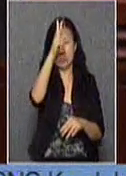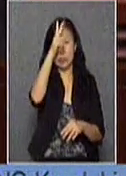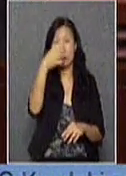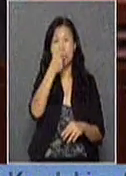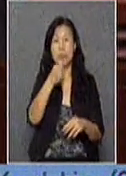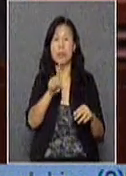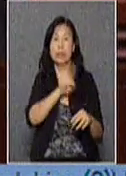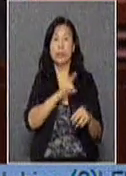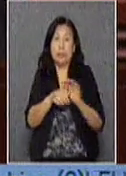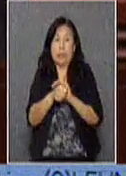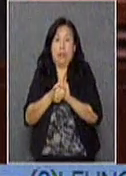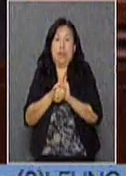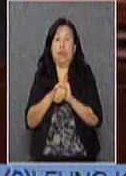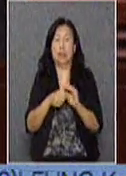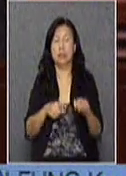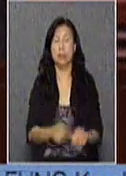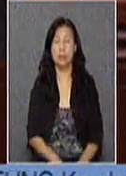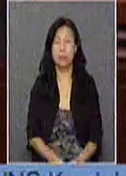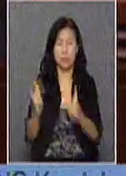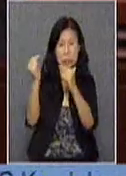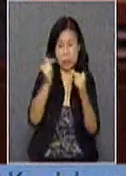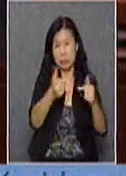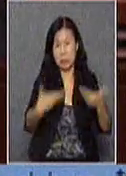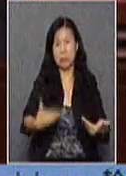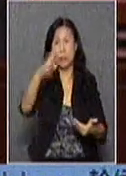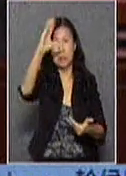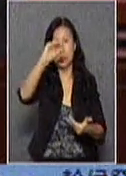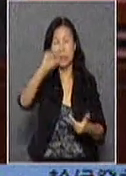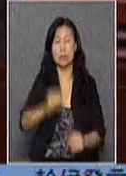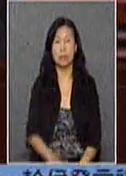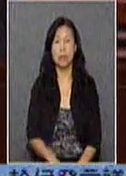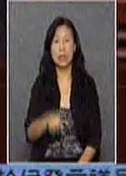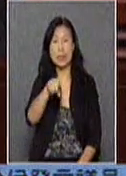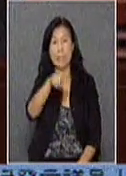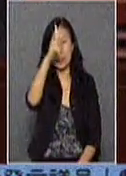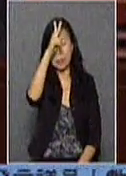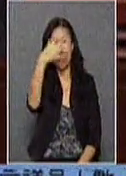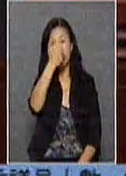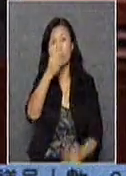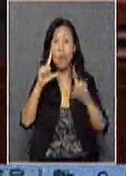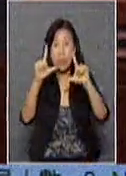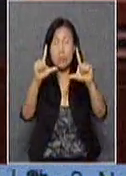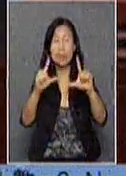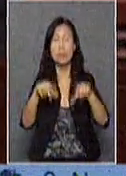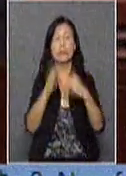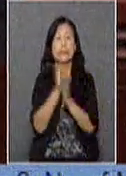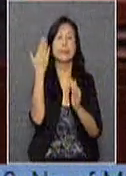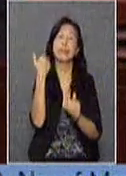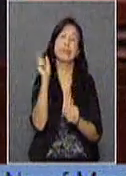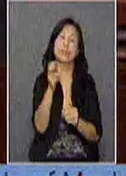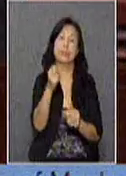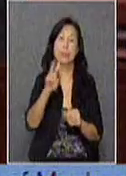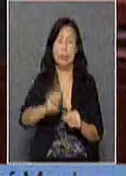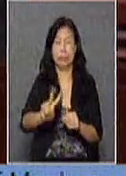避的。主席，到了今晚他的答覆呢都仍然依舊，正